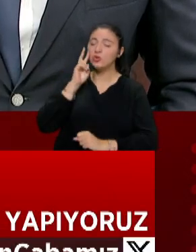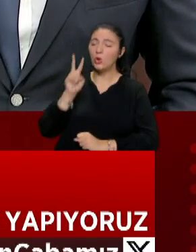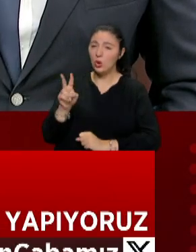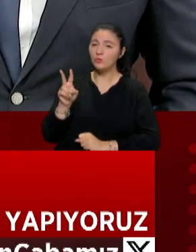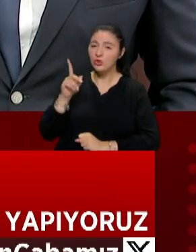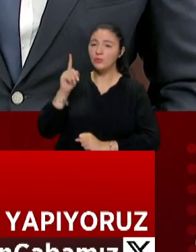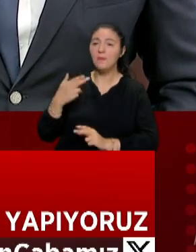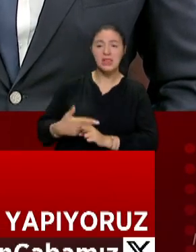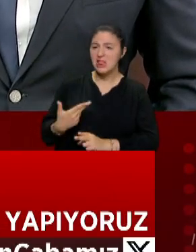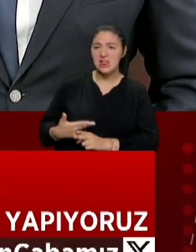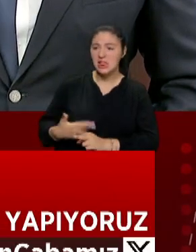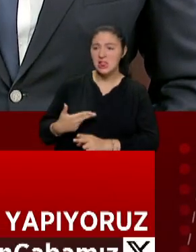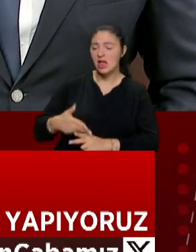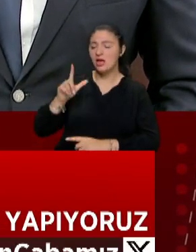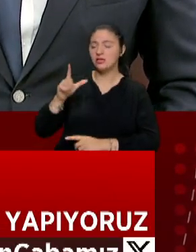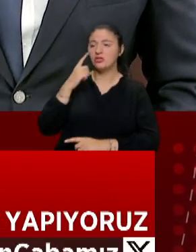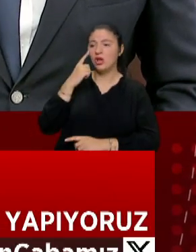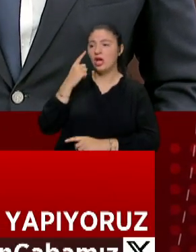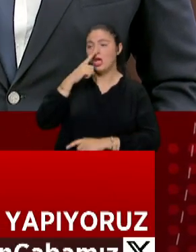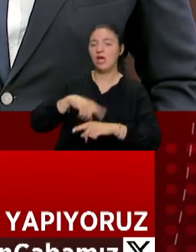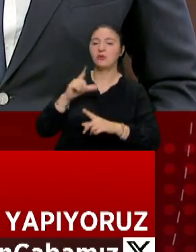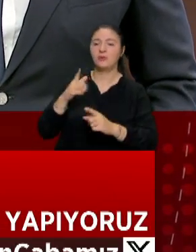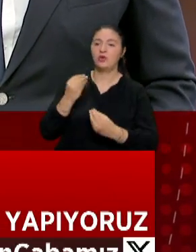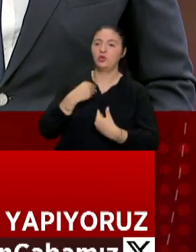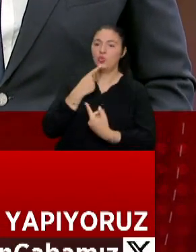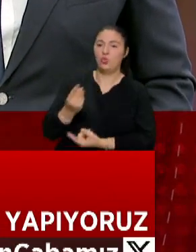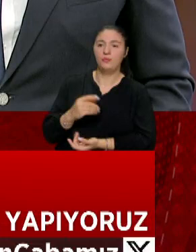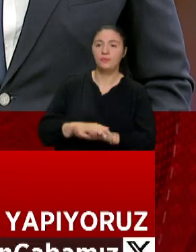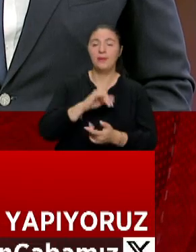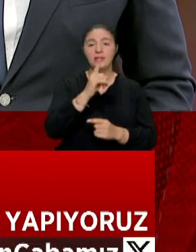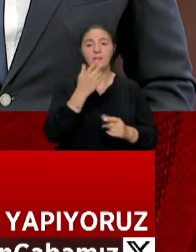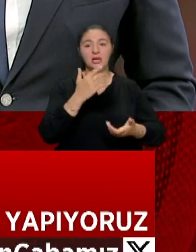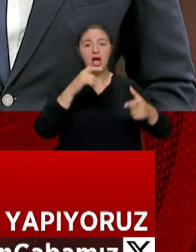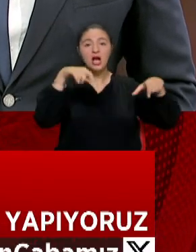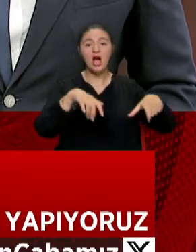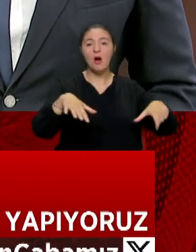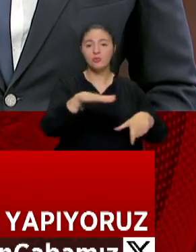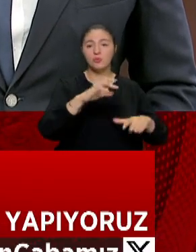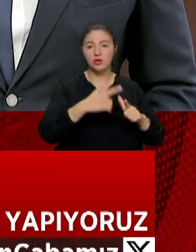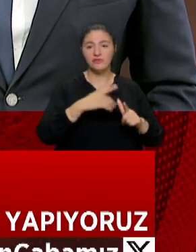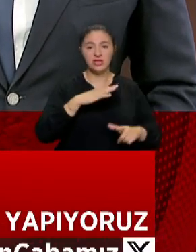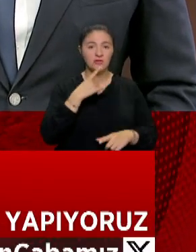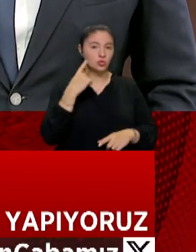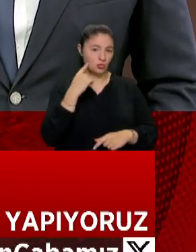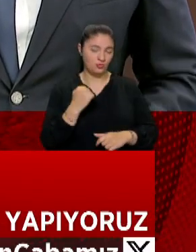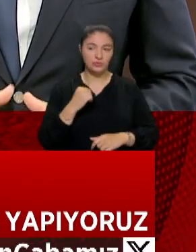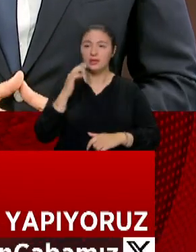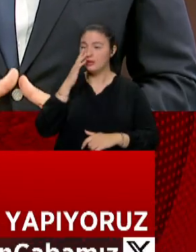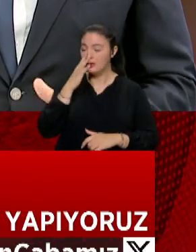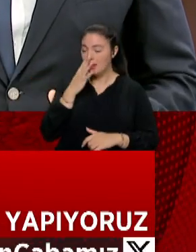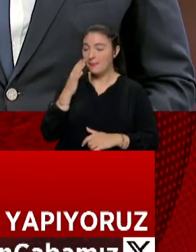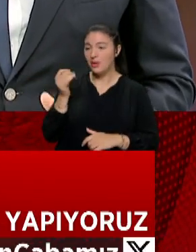bunu test etmiş ihtiyacına inanmış birisi olarak söylüyorum bunlar bir Kampüs projeniz var diye duydum Şimdi biz